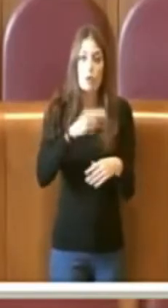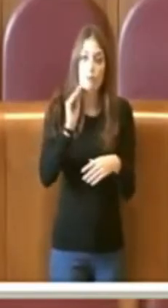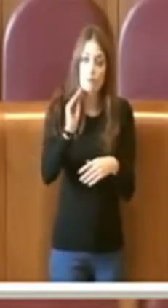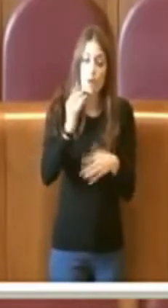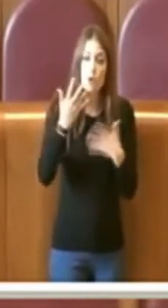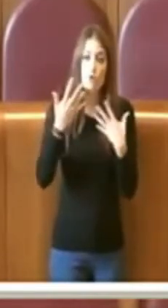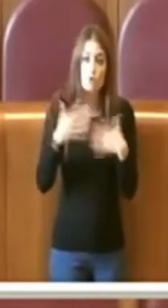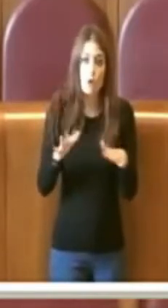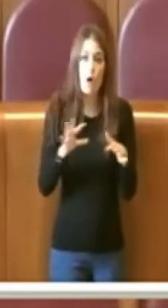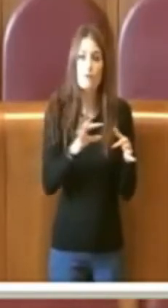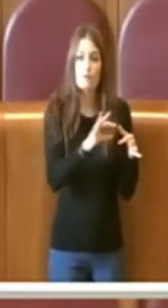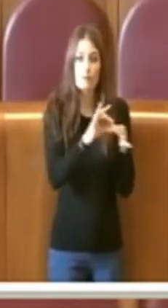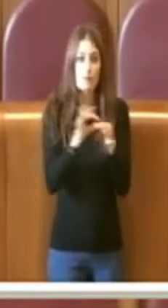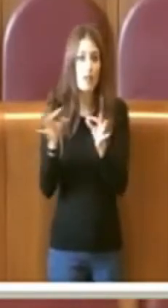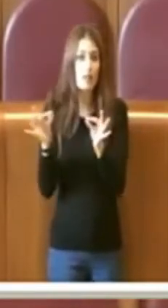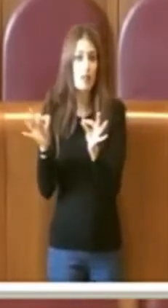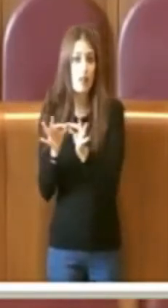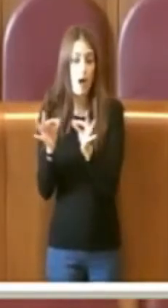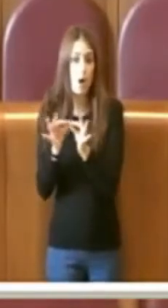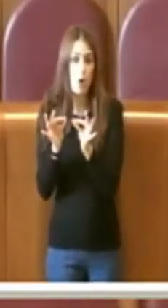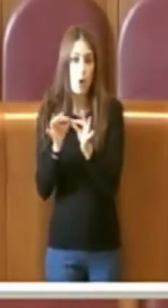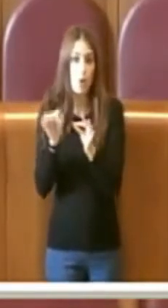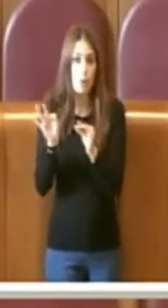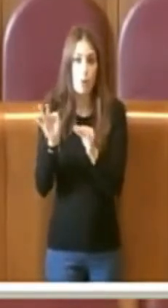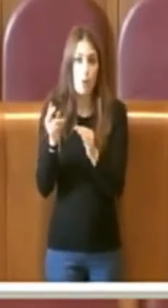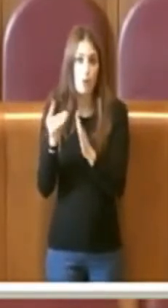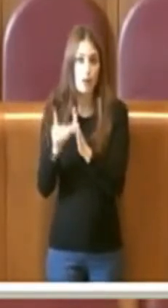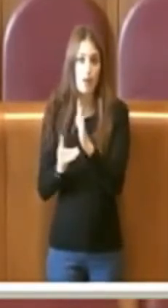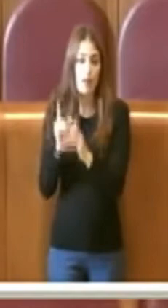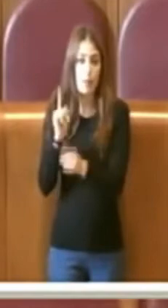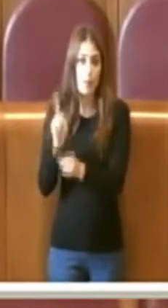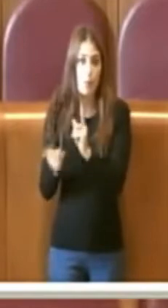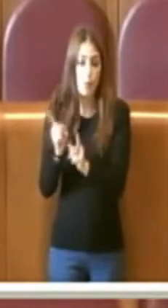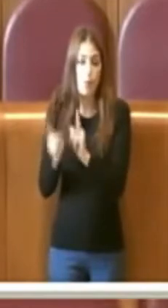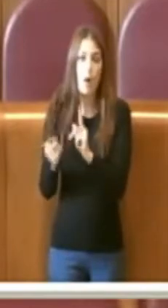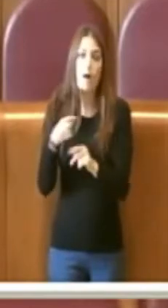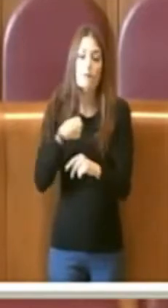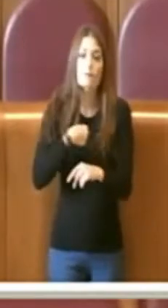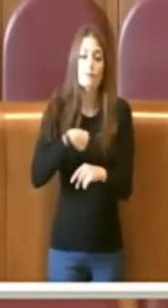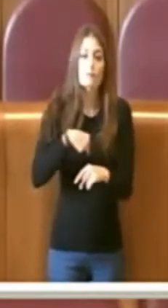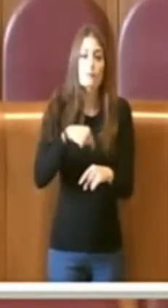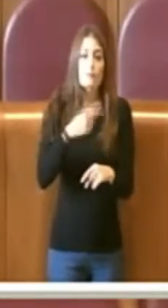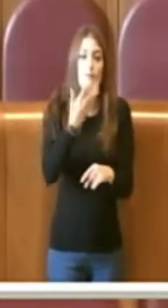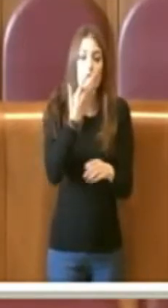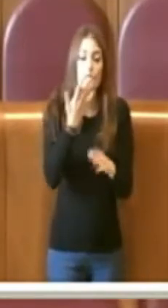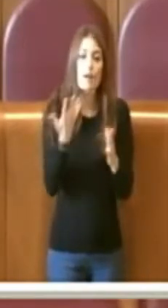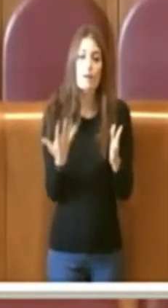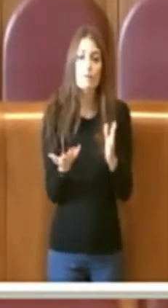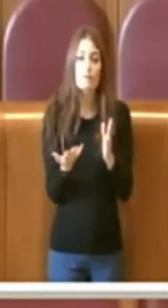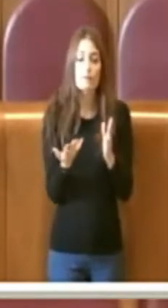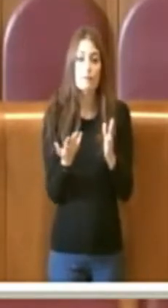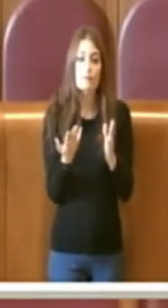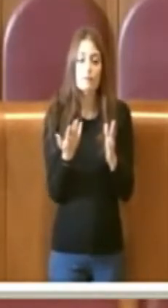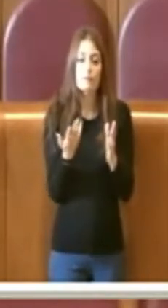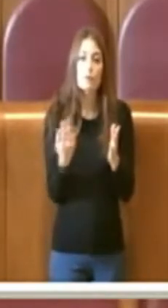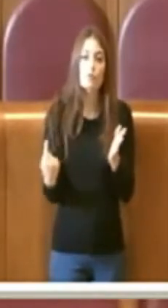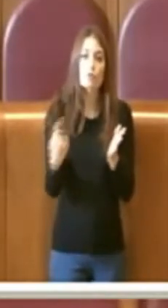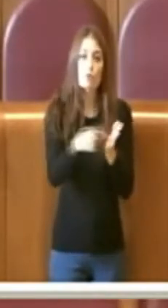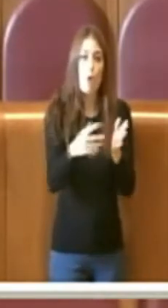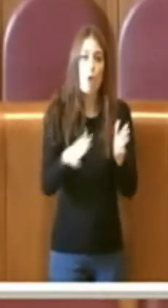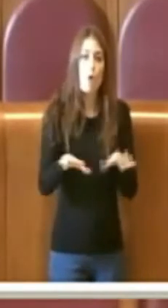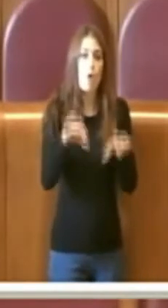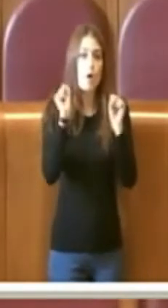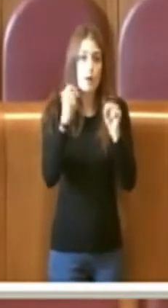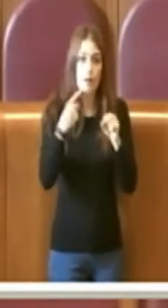in linea con quanto richiesto dalla delibera popolare, di andare verso la riacquisizione di quello spazio